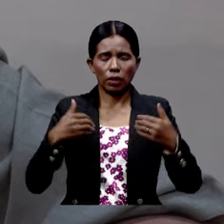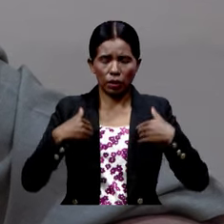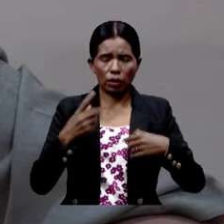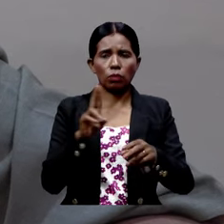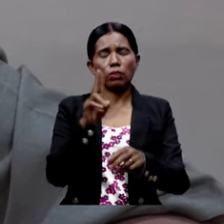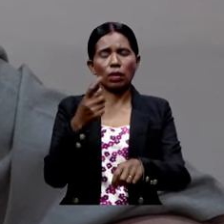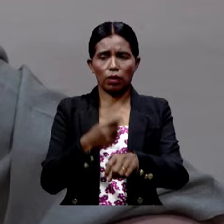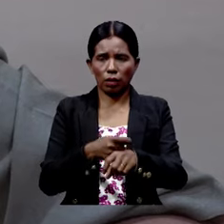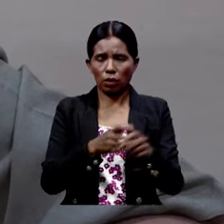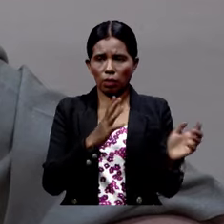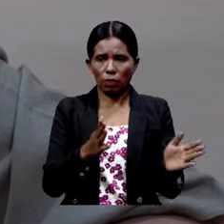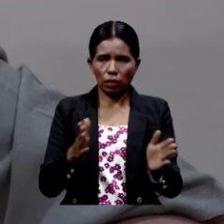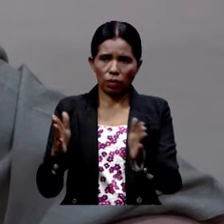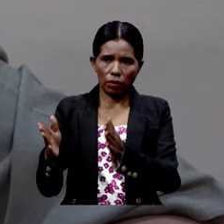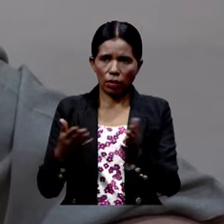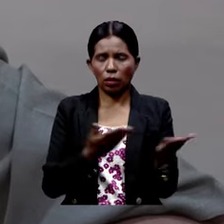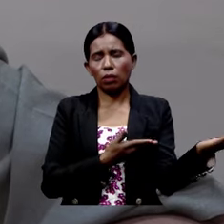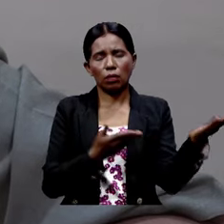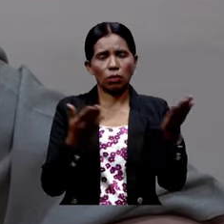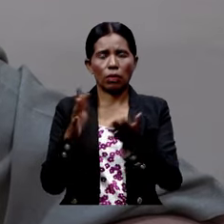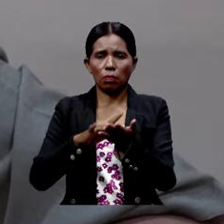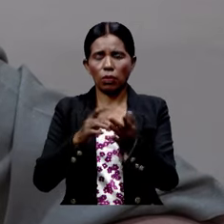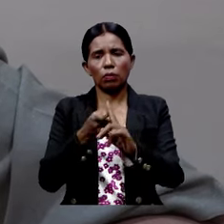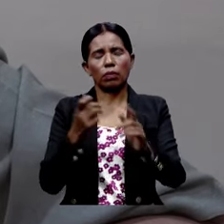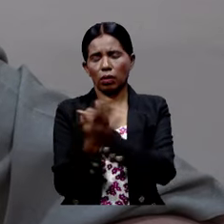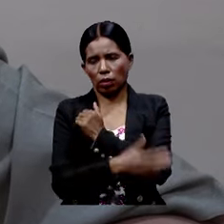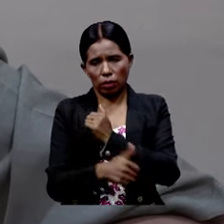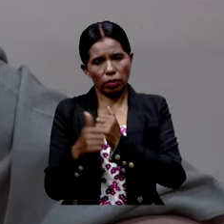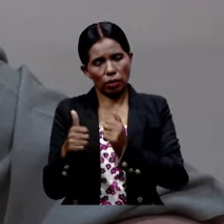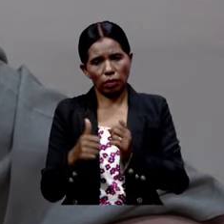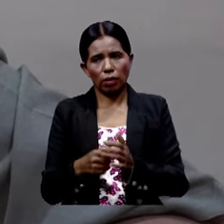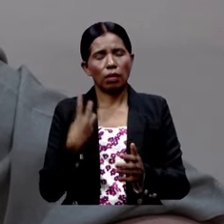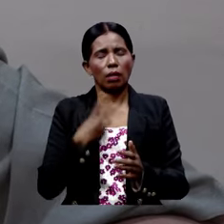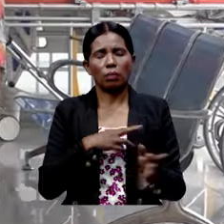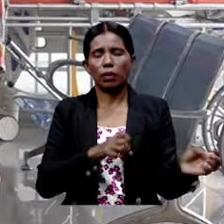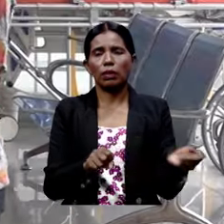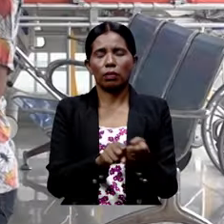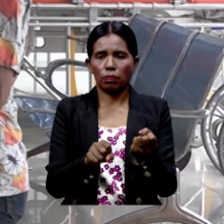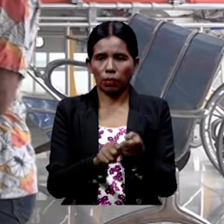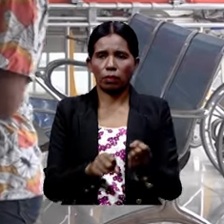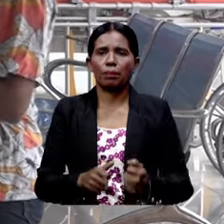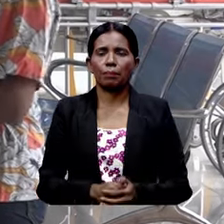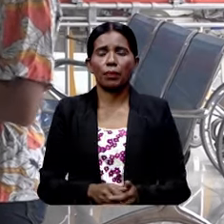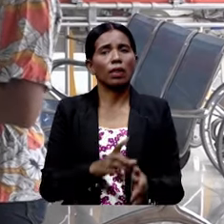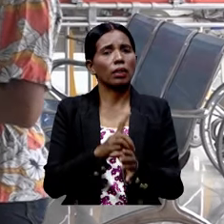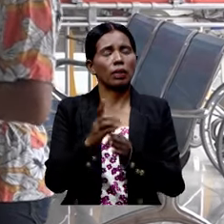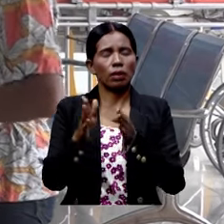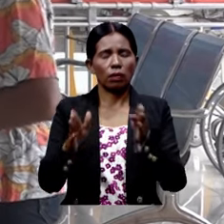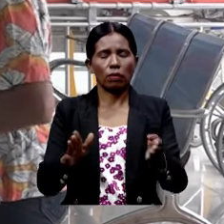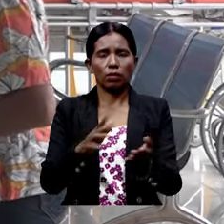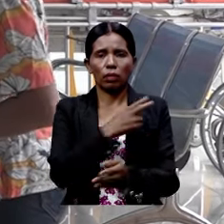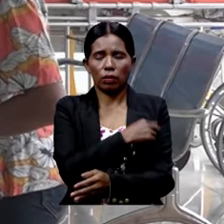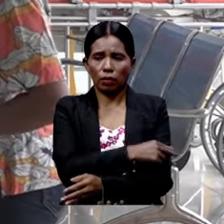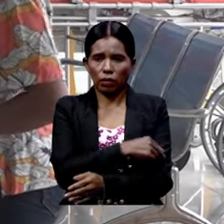untuk proses pemesan, proses order. Prinsipnya itu kami siap support. Diretor Clínica Bethesda